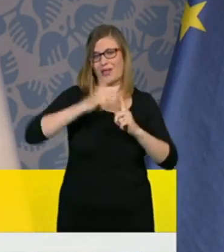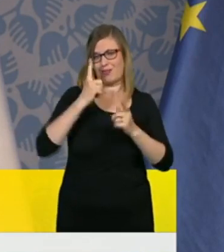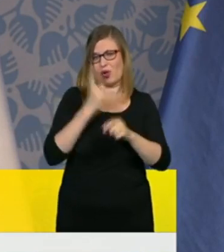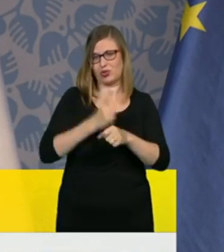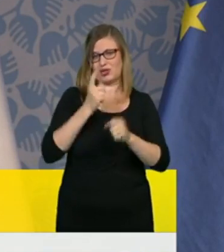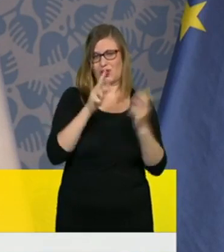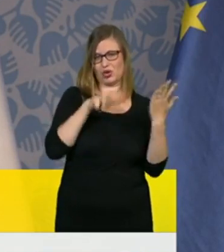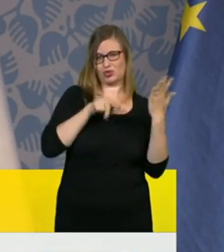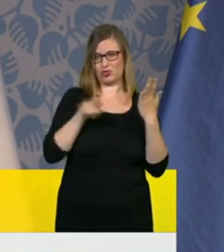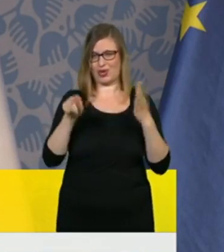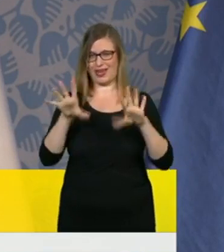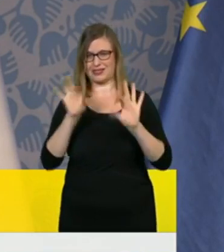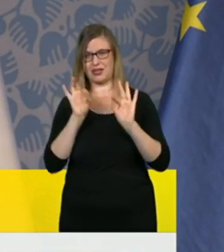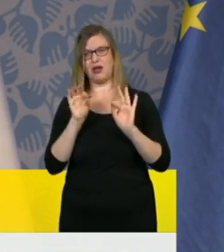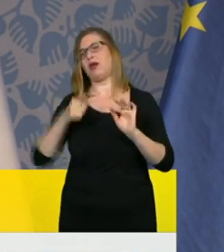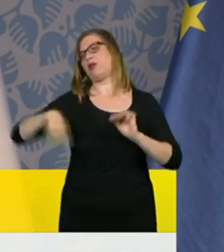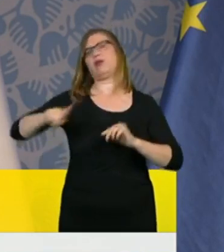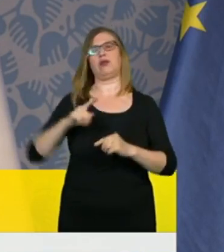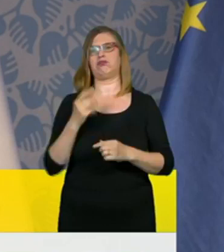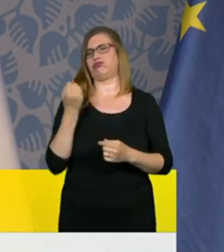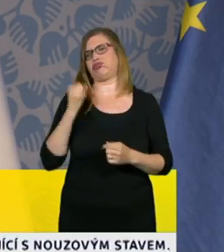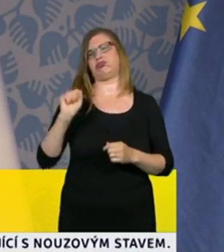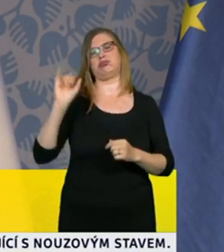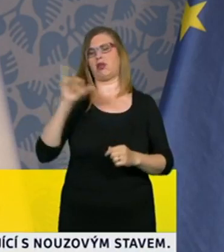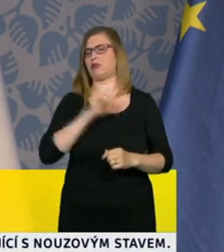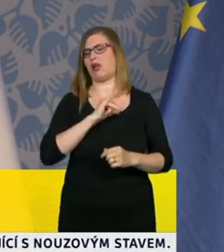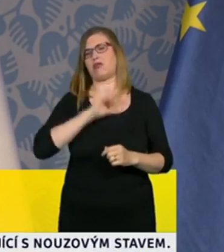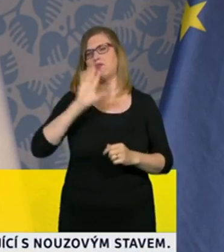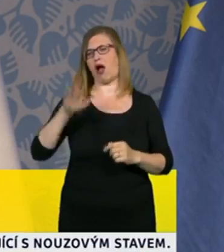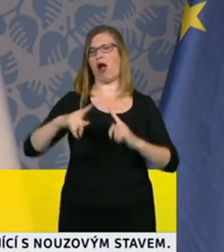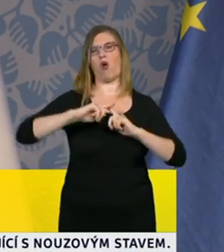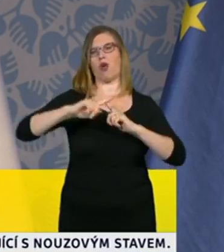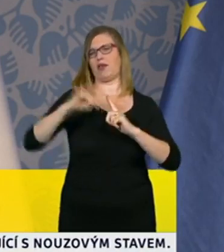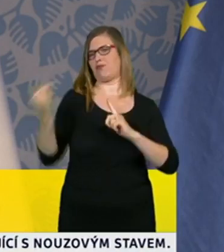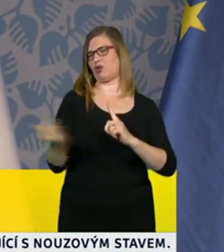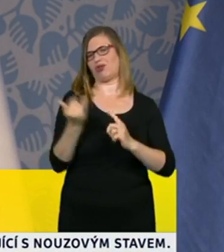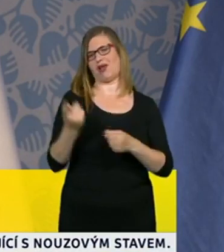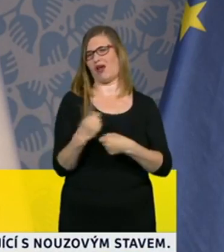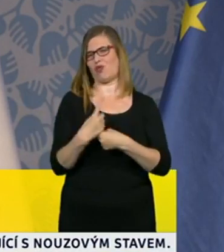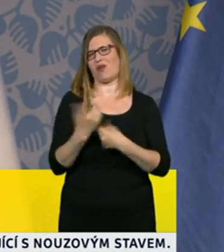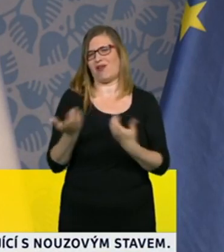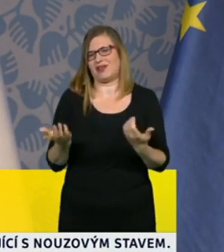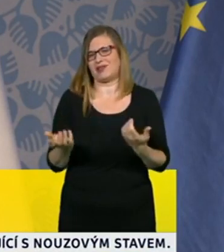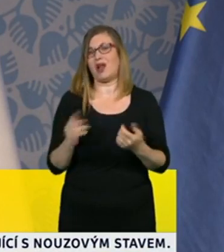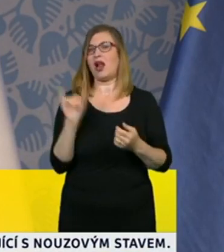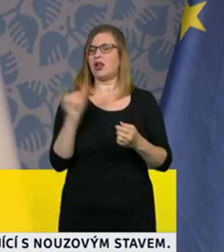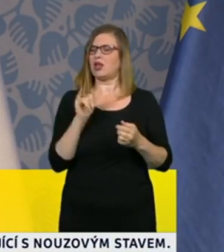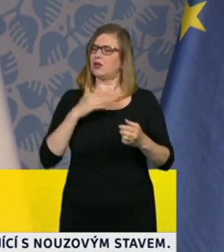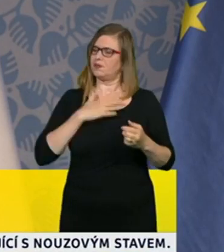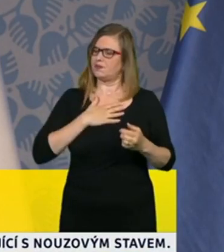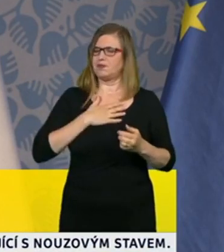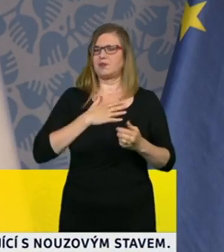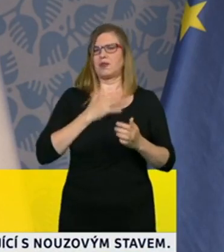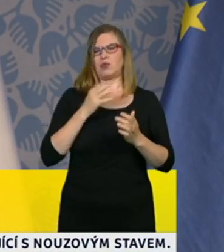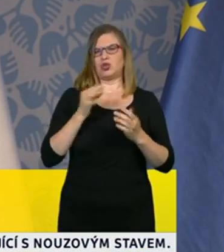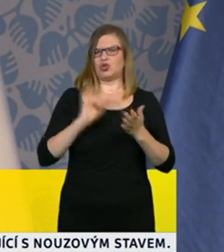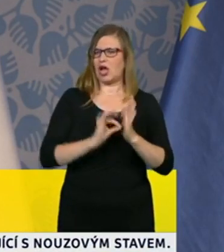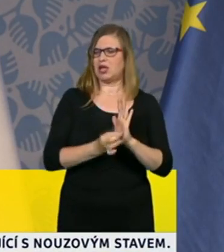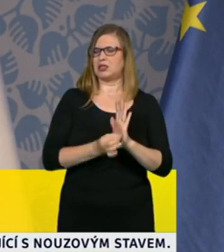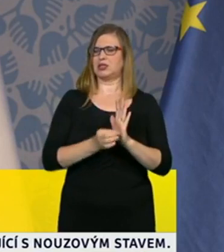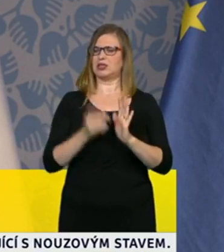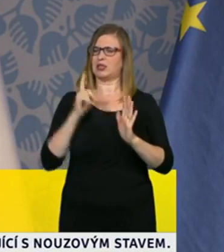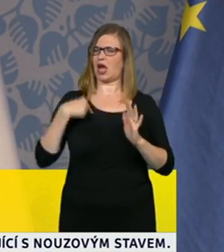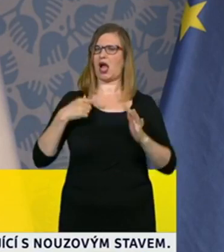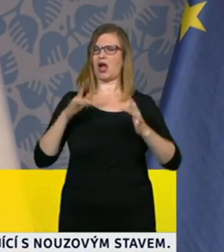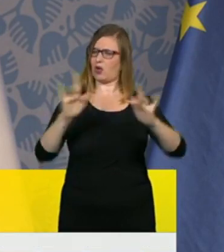kteří toto využívají, toto svoji, řekněme, to privilegium, kde tedy mohou si nakoupit a nejsou nějak zásadně